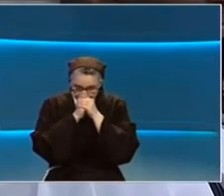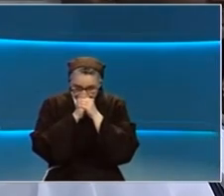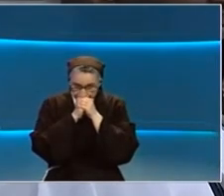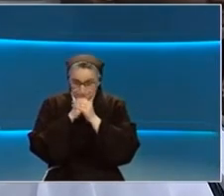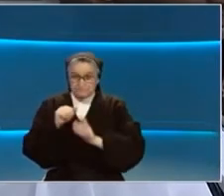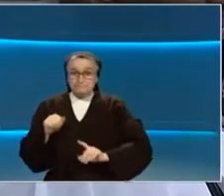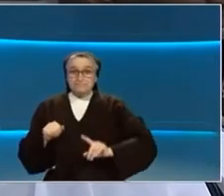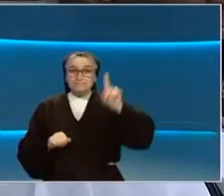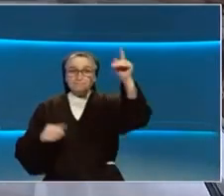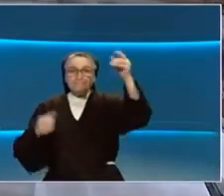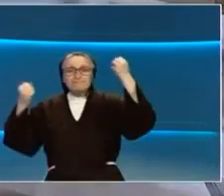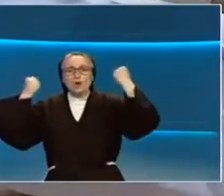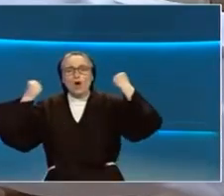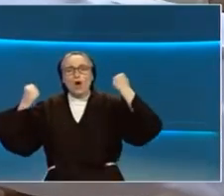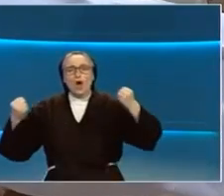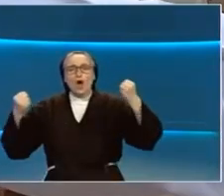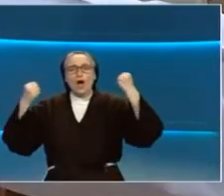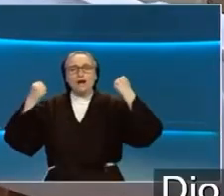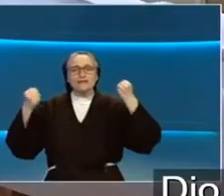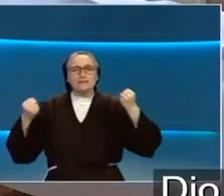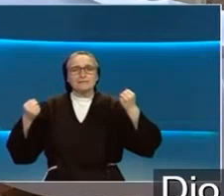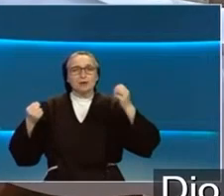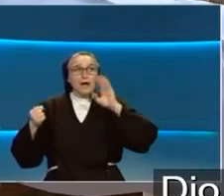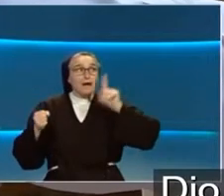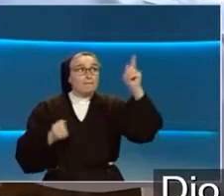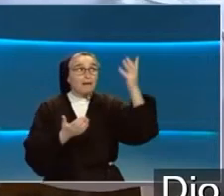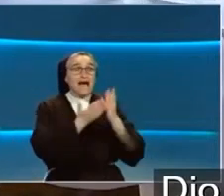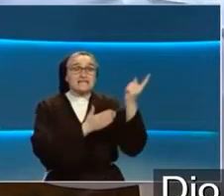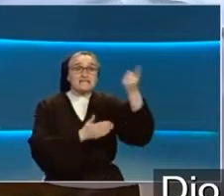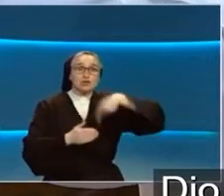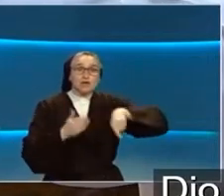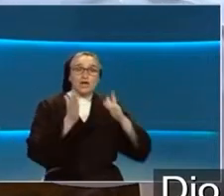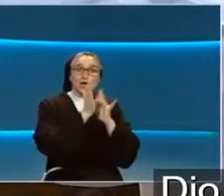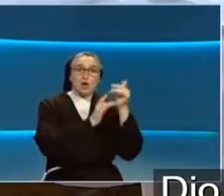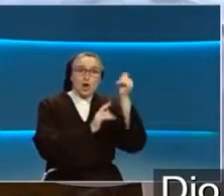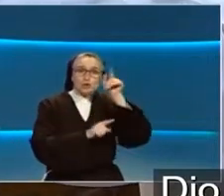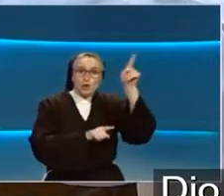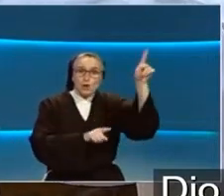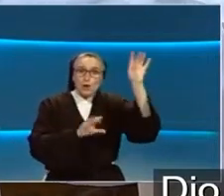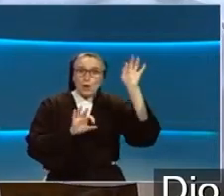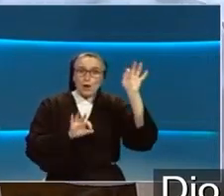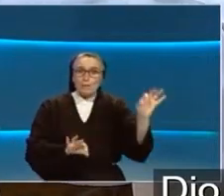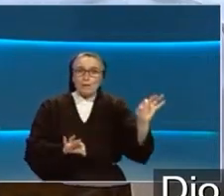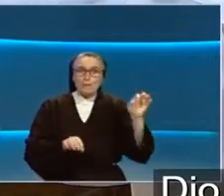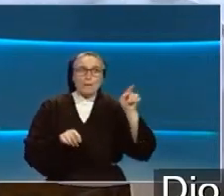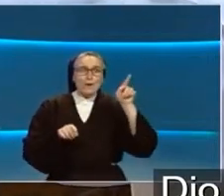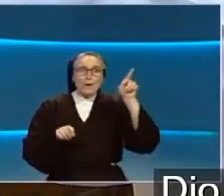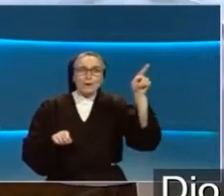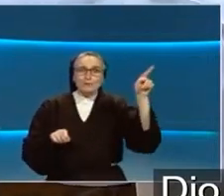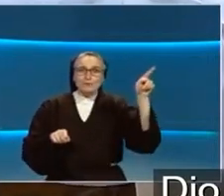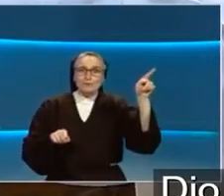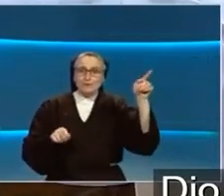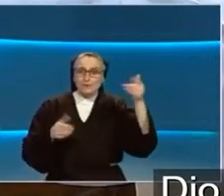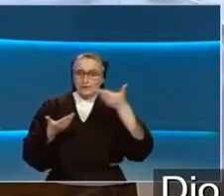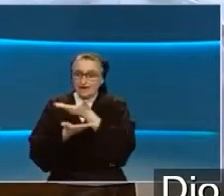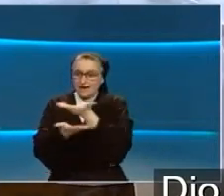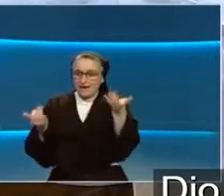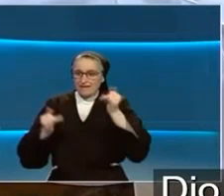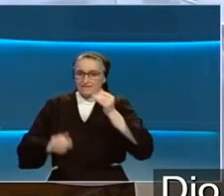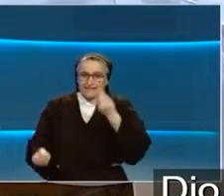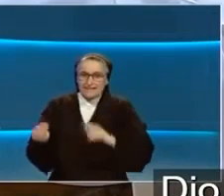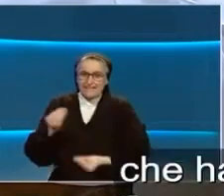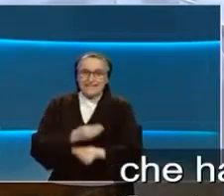Dio Onnipotente, Padre del Signore nostro Gesù Cristo, che hai rigenerato questi tuoi